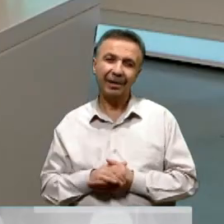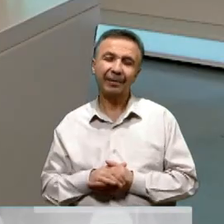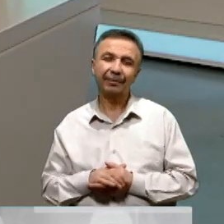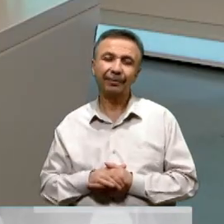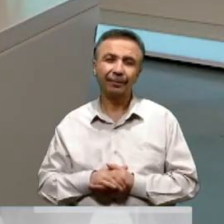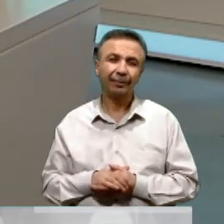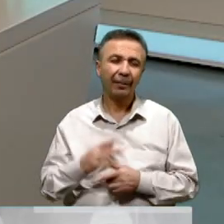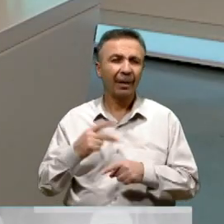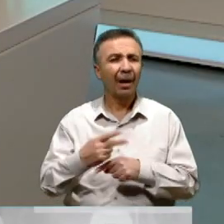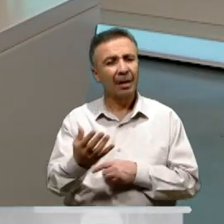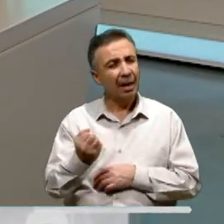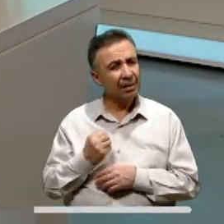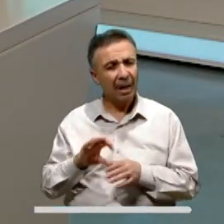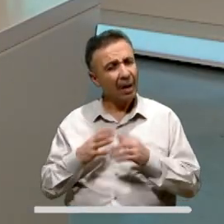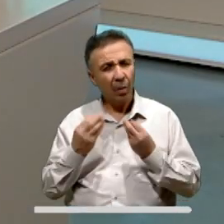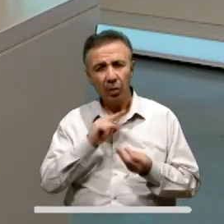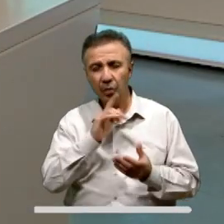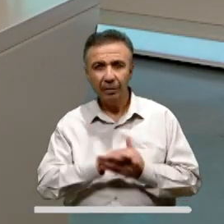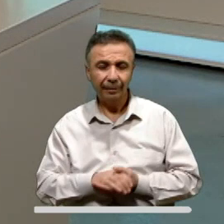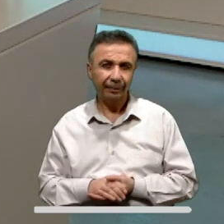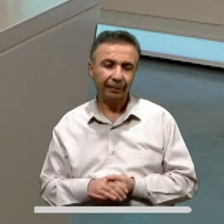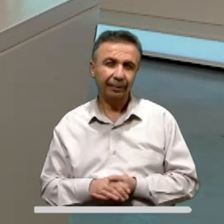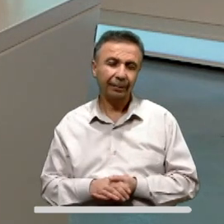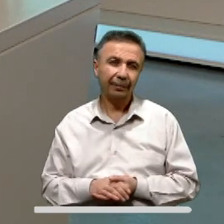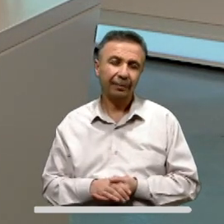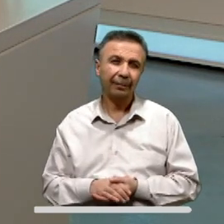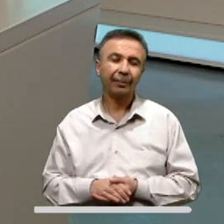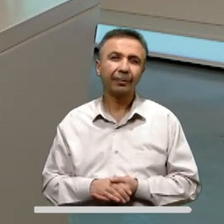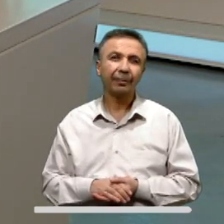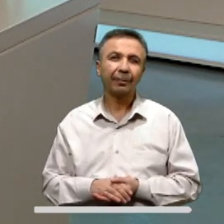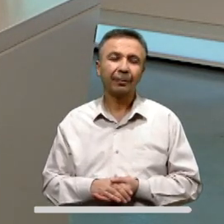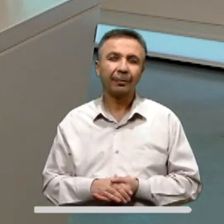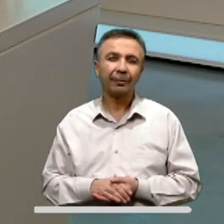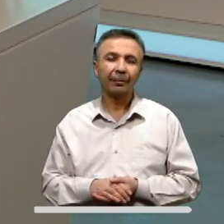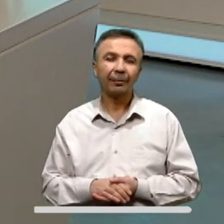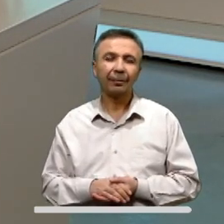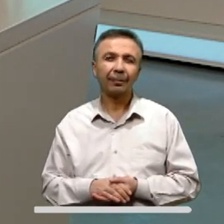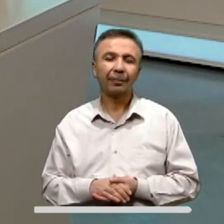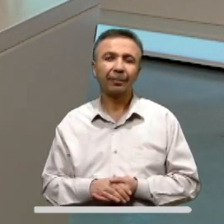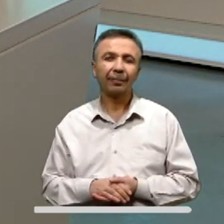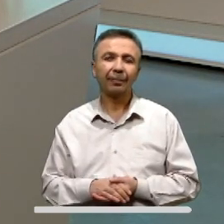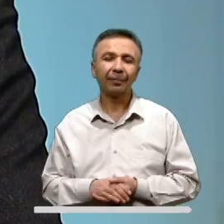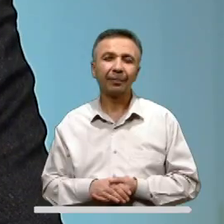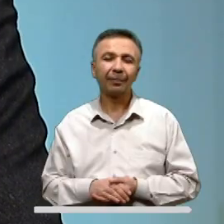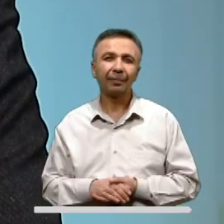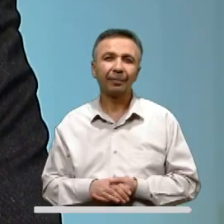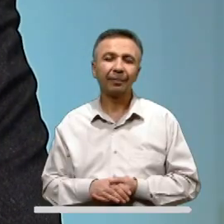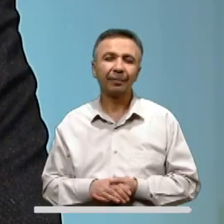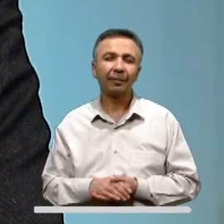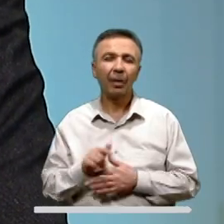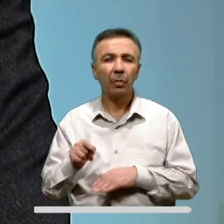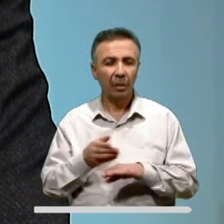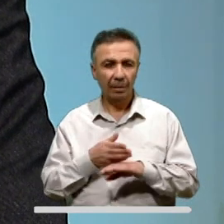ne olur hocam? Yani bir zengin zekat aldıysa ne olur? Geçersiz aynı olur. Aynı şey. Bu da öyle. Yani onun